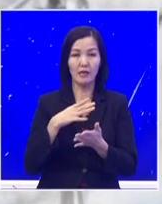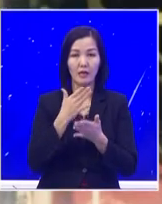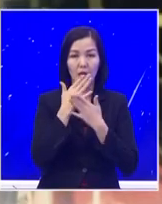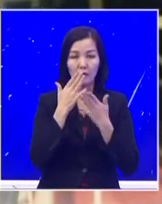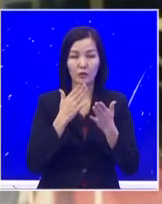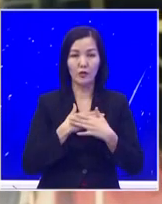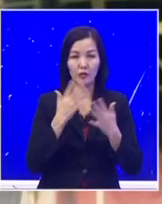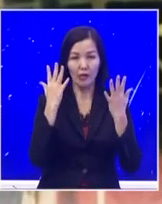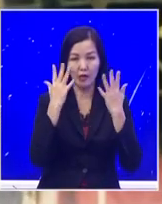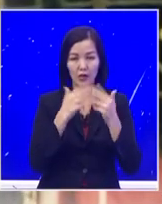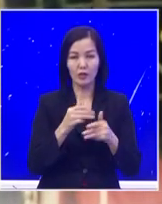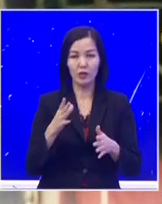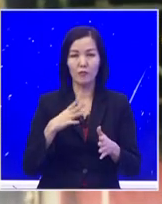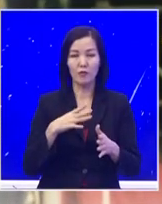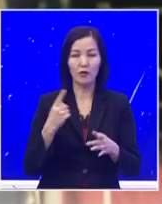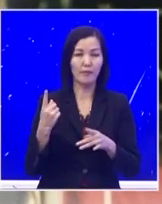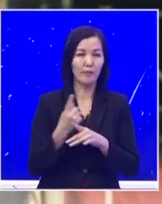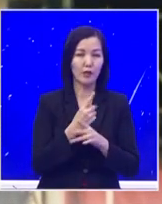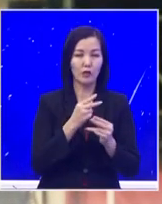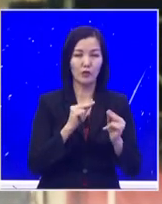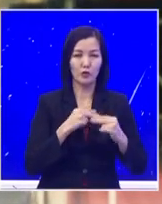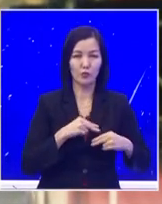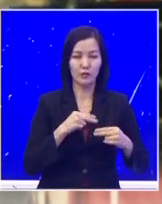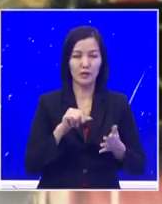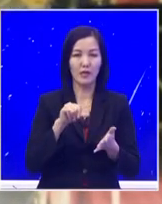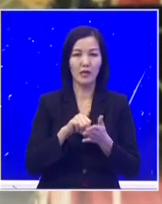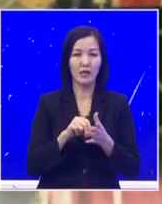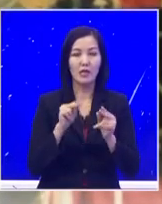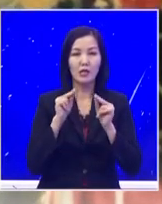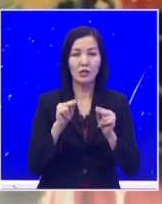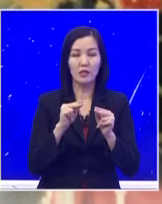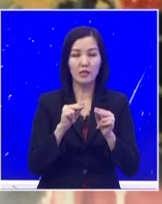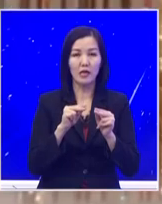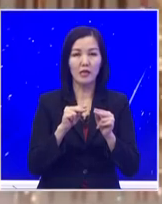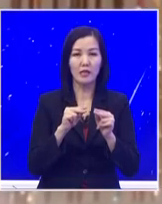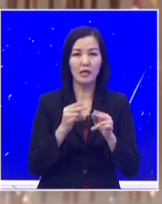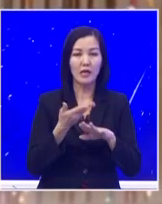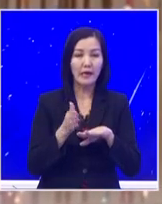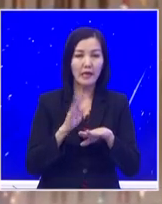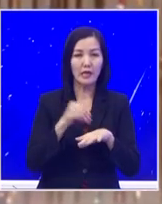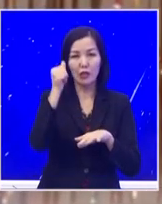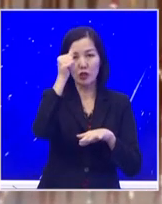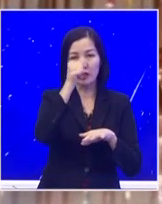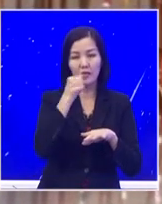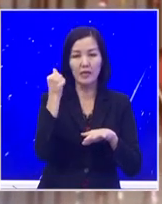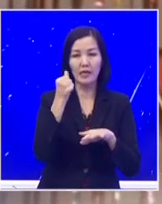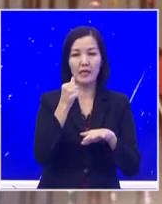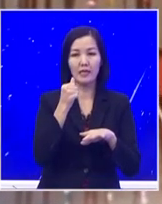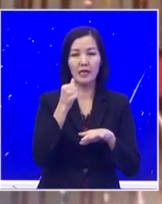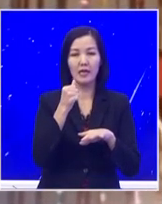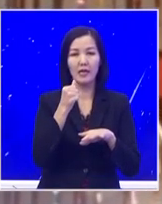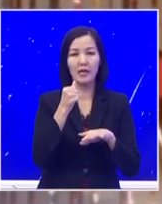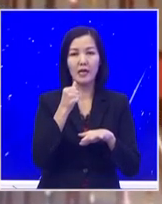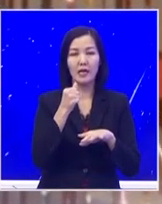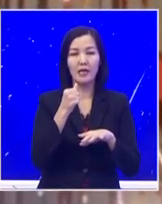да алғаш қызметке тұрған облыстық филармонияға да адалдықтарын танытты. Қиын жылдарда да жайлы жер, жақсы жалақы іздеп